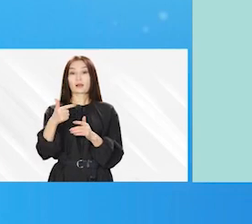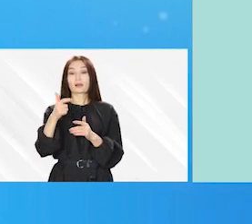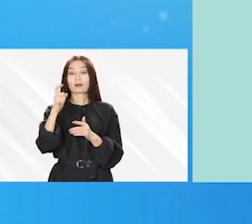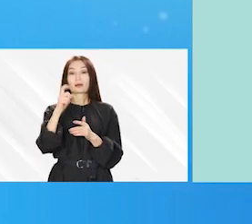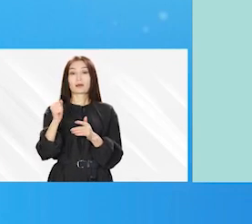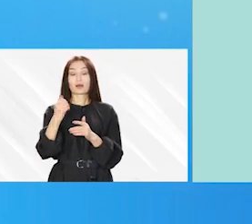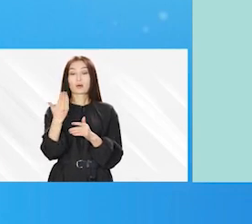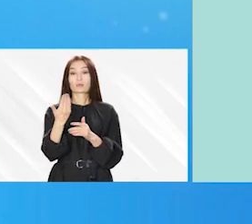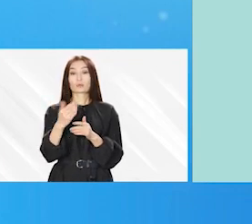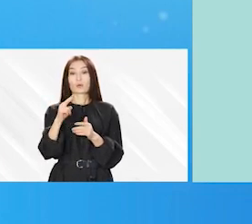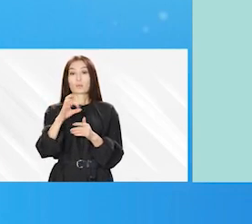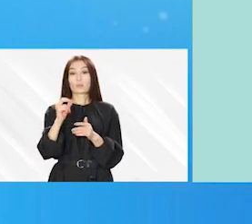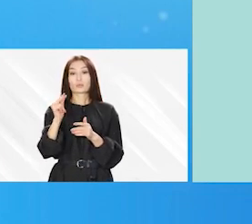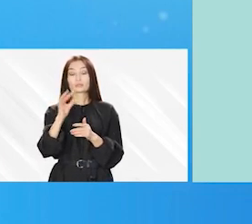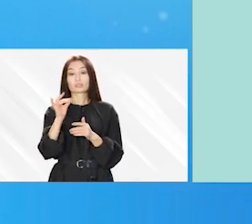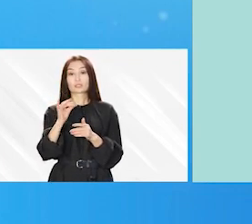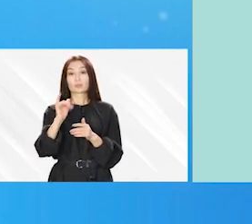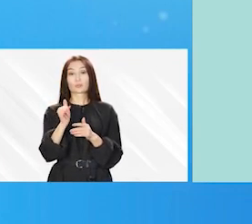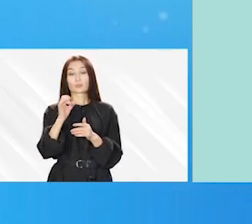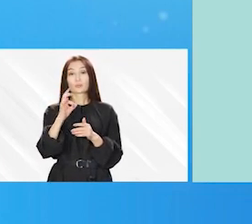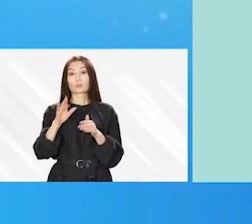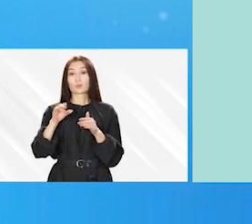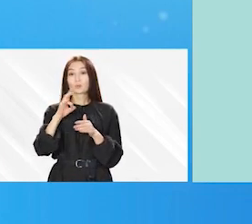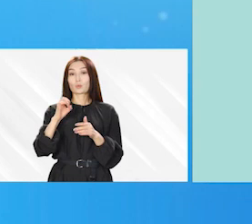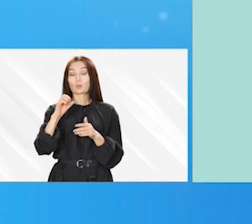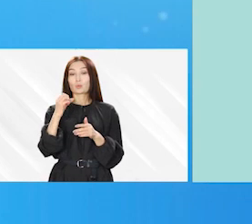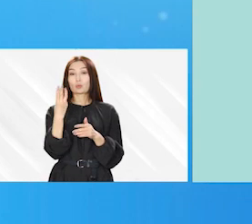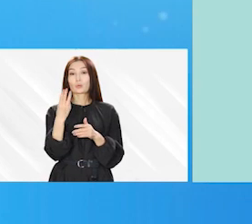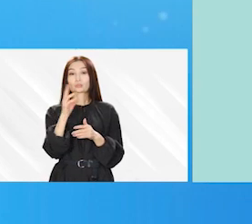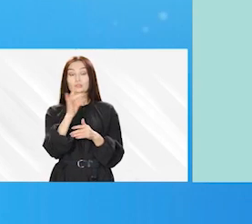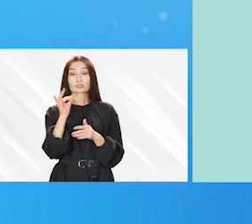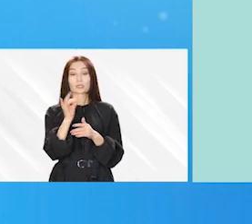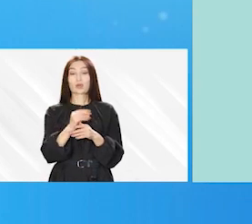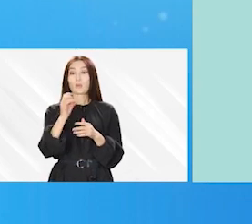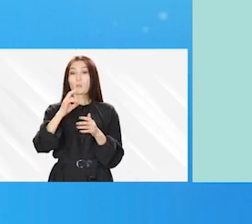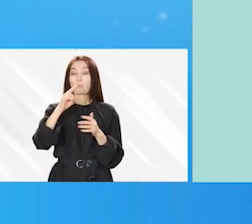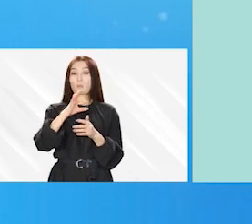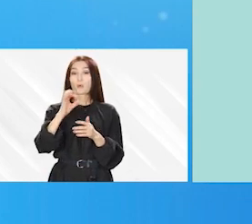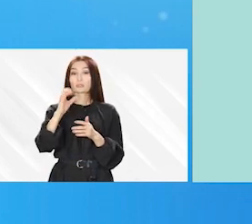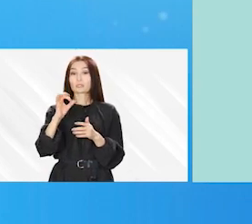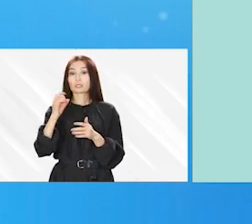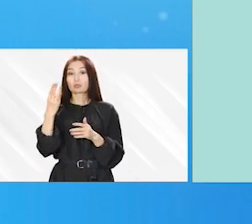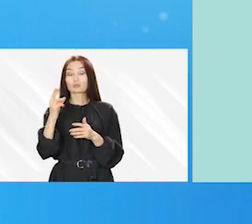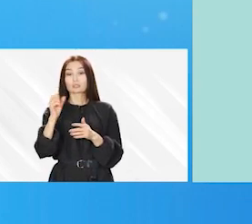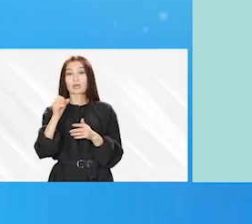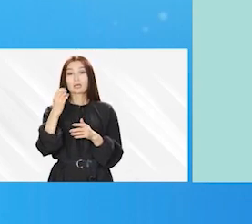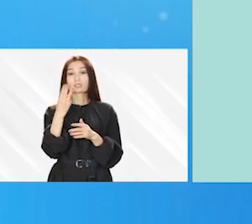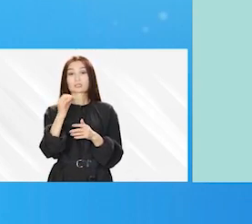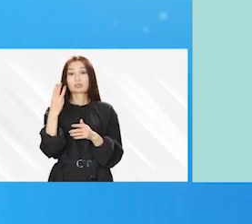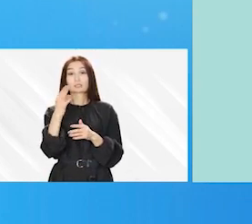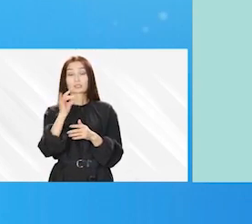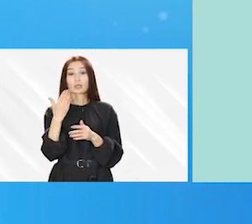почки сидят на особых ножках по этому признаку а также по сережка и маленьким шажочкам ольху